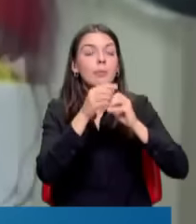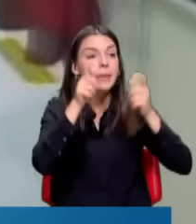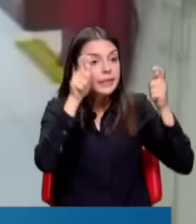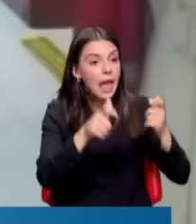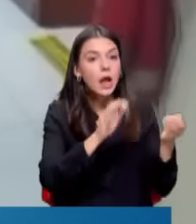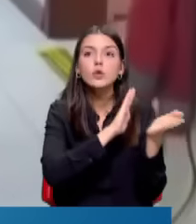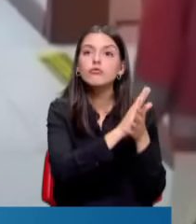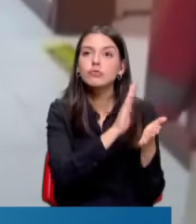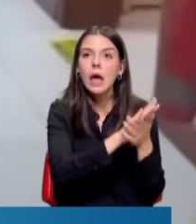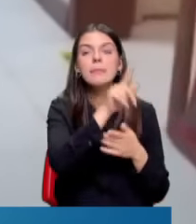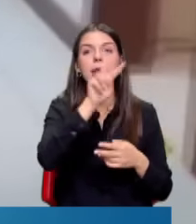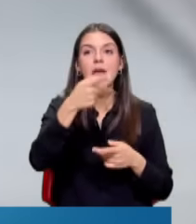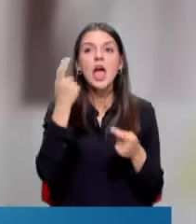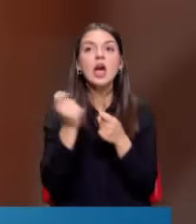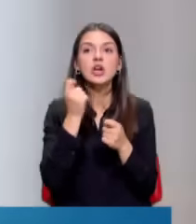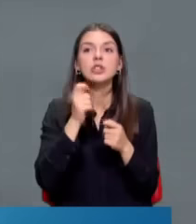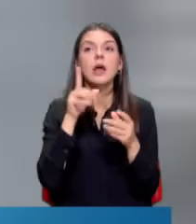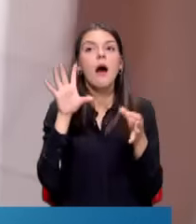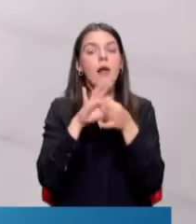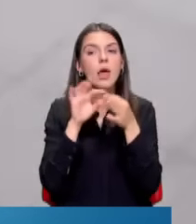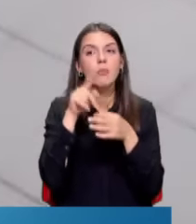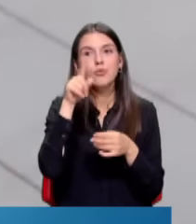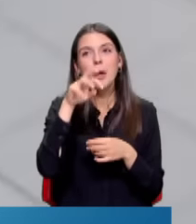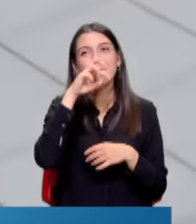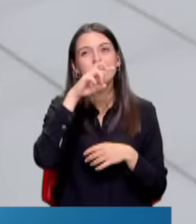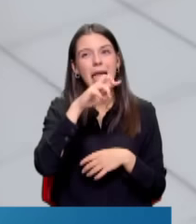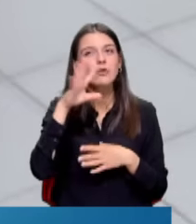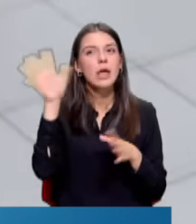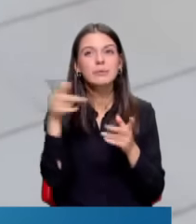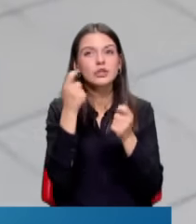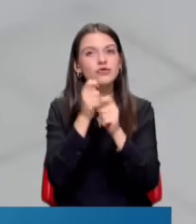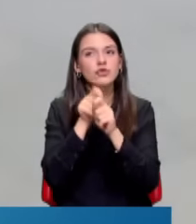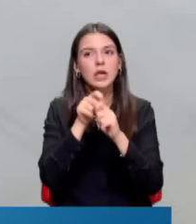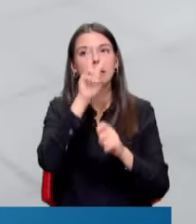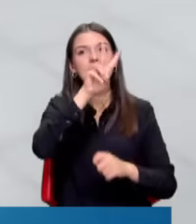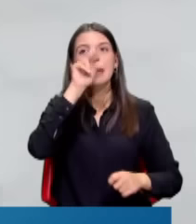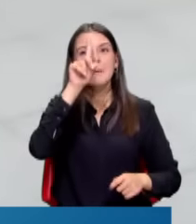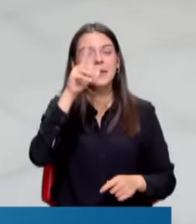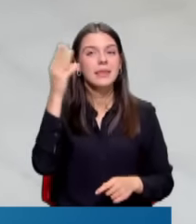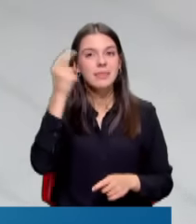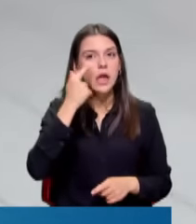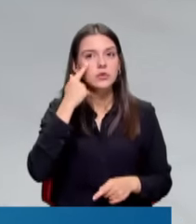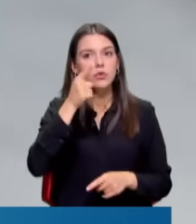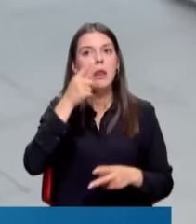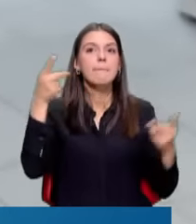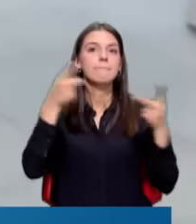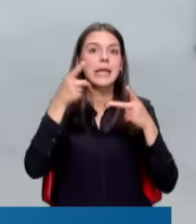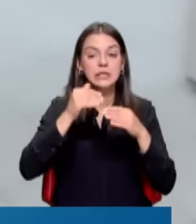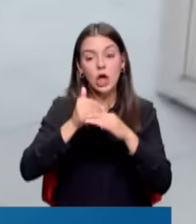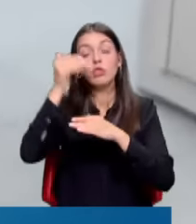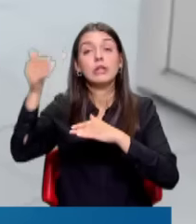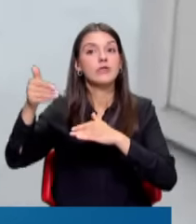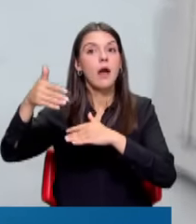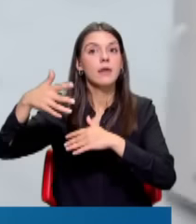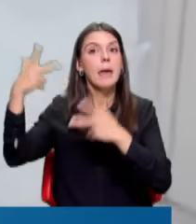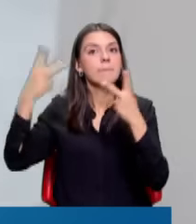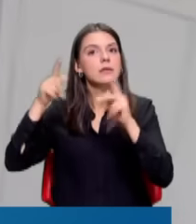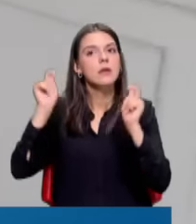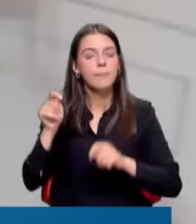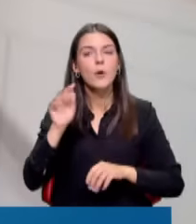yerinde çözülmesi ve işleri gereği bu personelimizden 21'i söz konusu saatlerde sahada mesaidedir. Kalan personelimizden